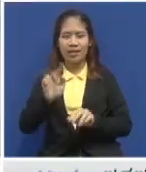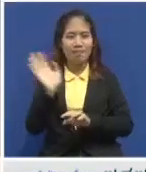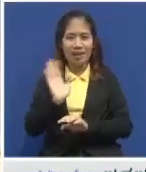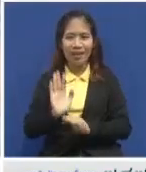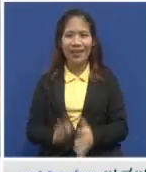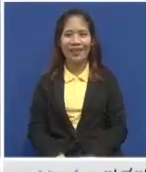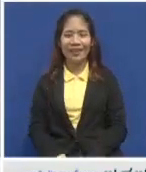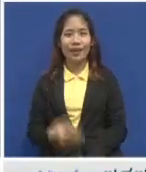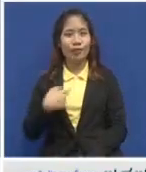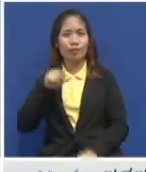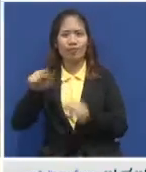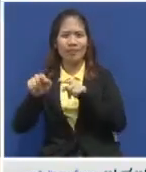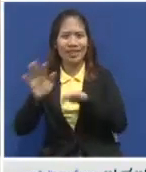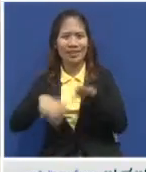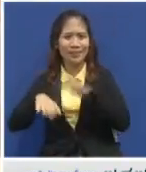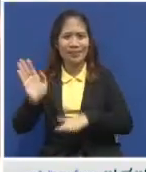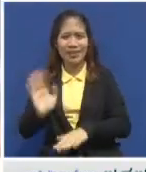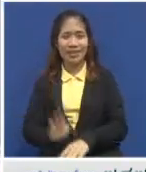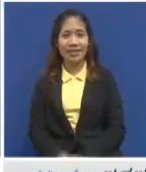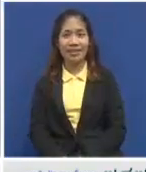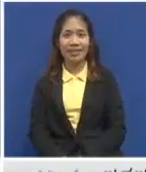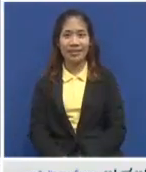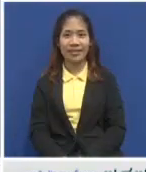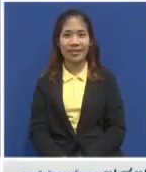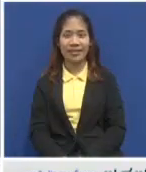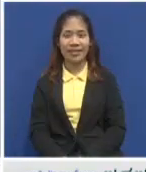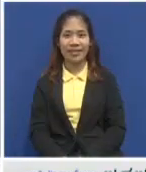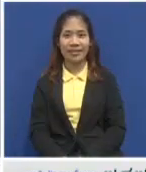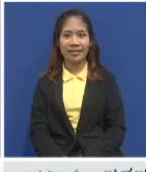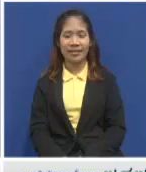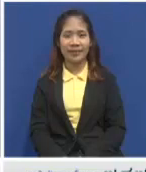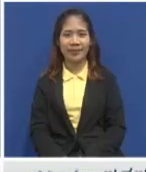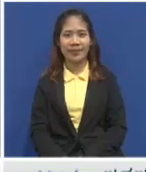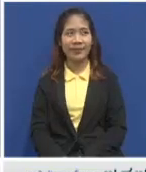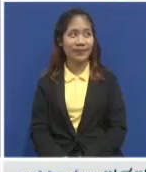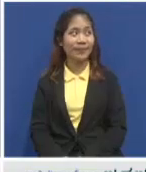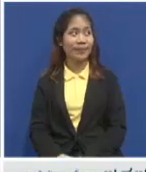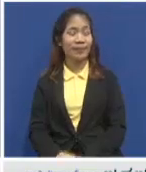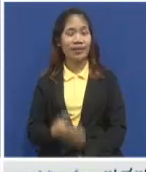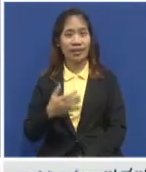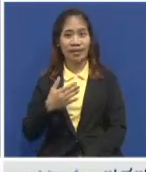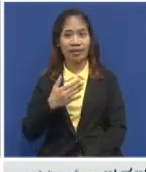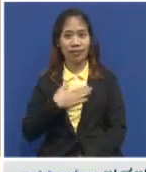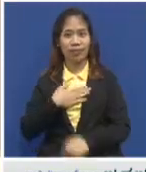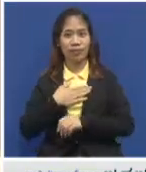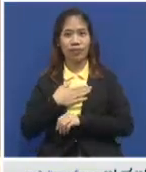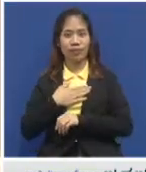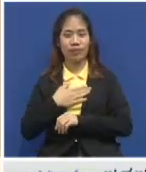อย่าชี้ผม ไม่ได้ชี้นะครับ นะ ผมไม่ได้ชี้ครับอ ย่าชี้ผมอย่างงี้ผมรู้จักพูดกับประธ